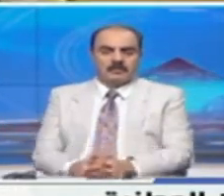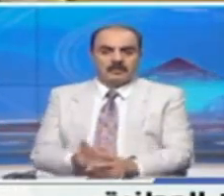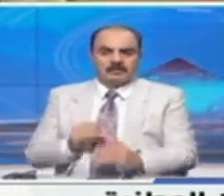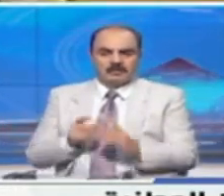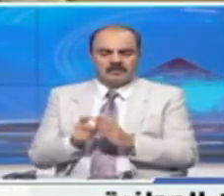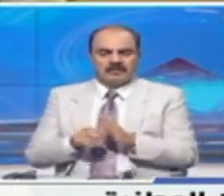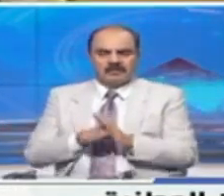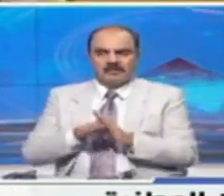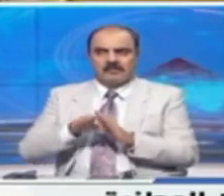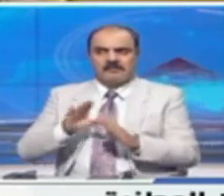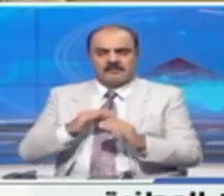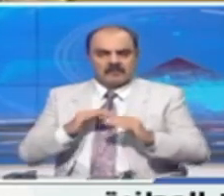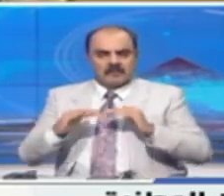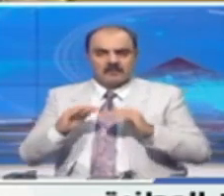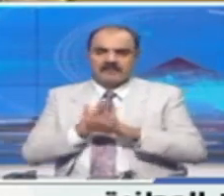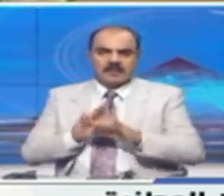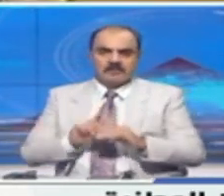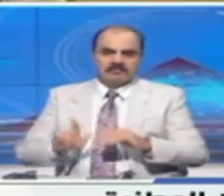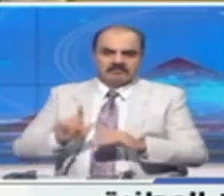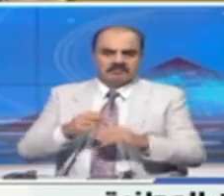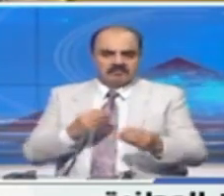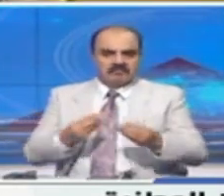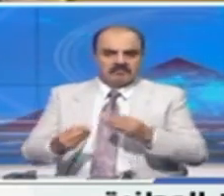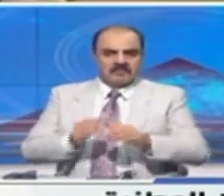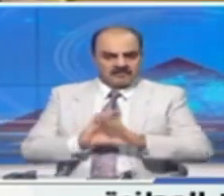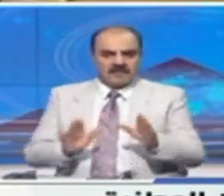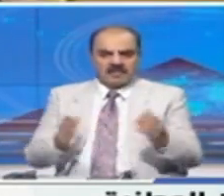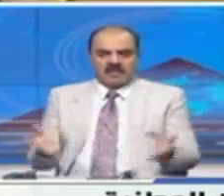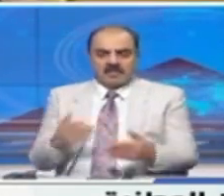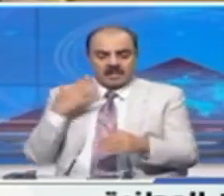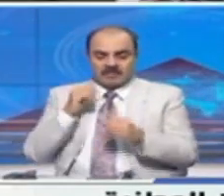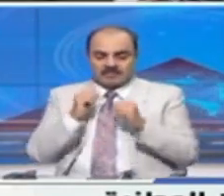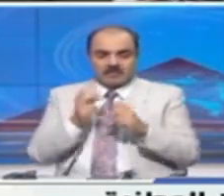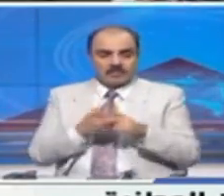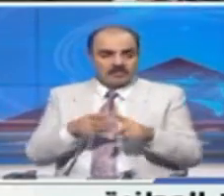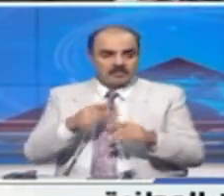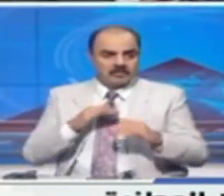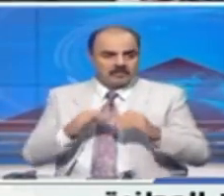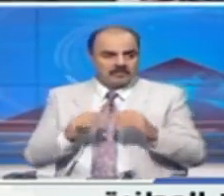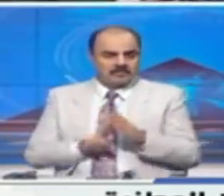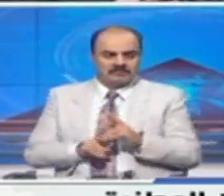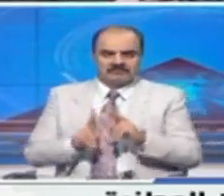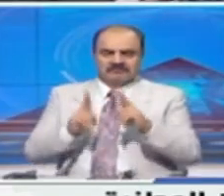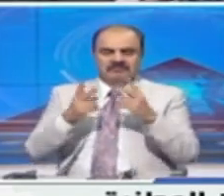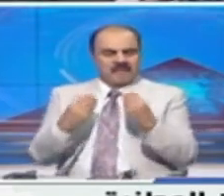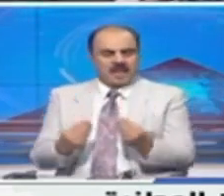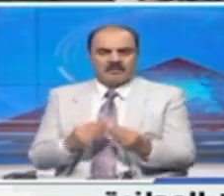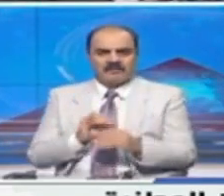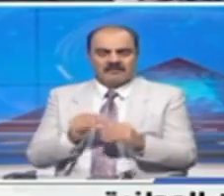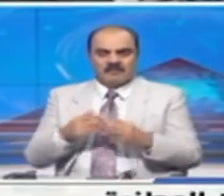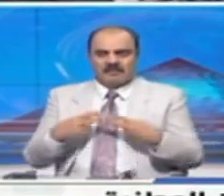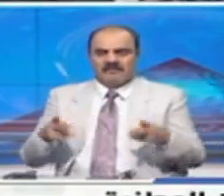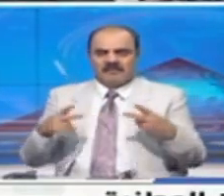إلى نصابها حتى نتيح لليبيا أن تزدهر